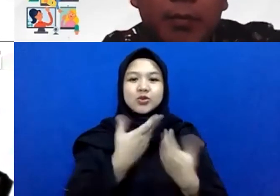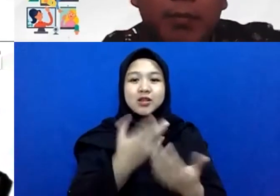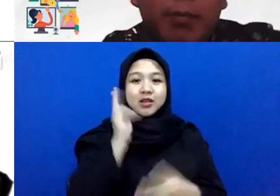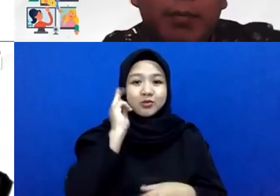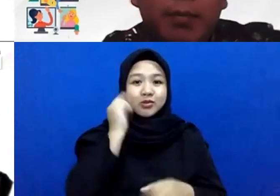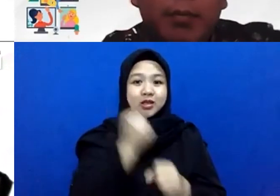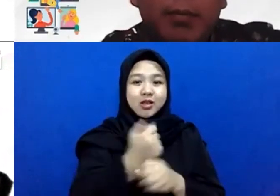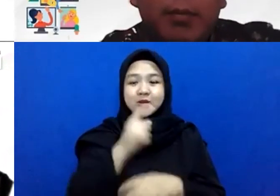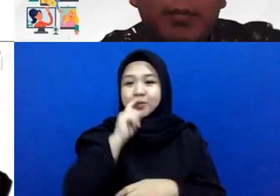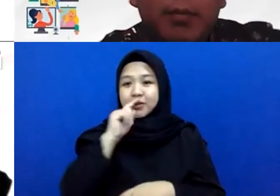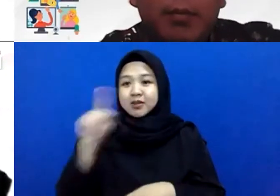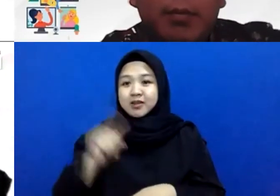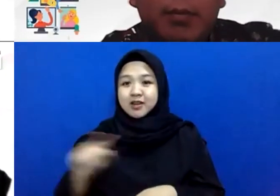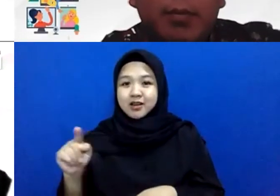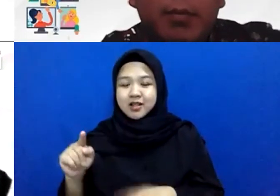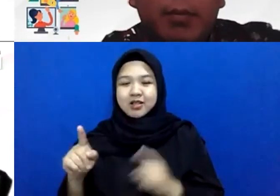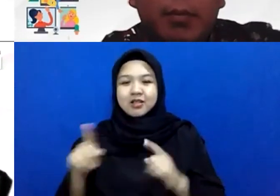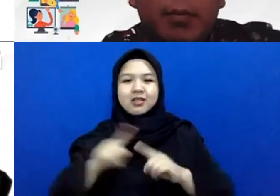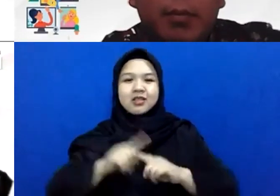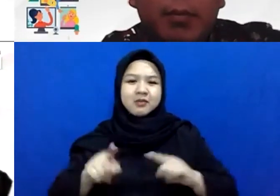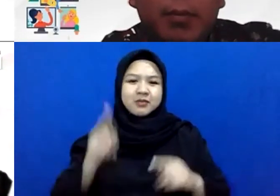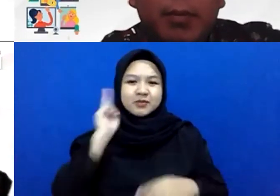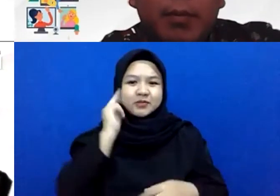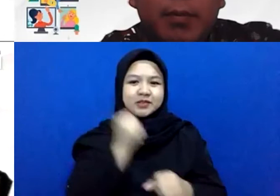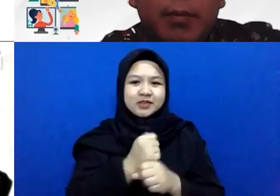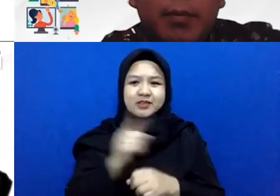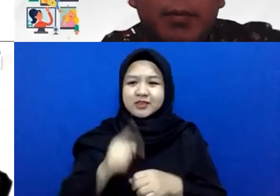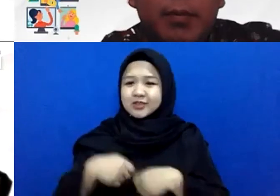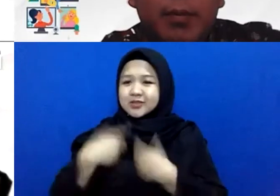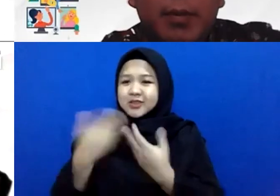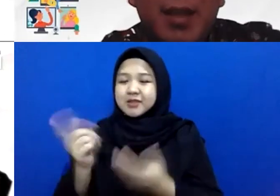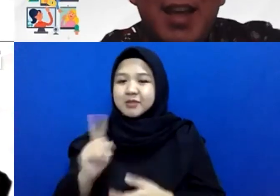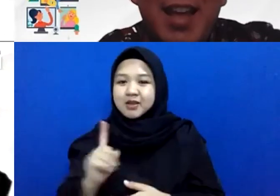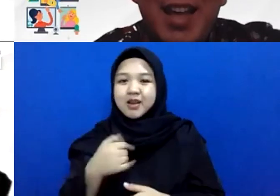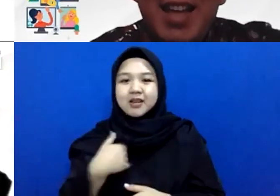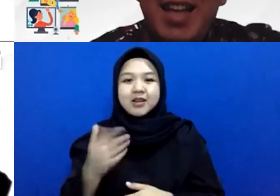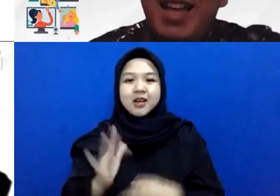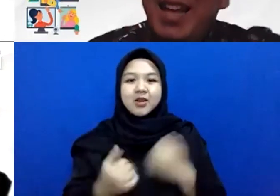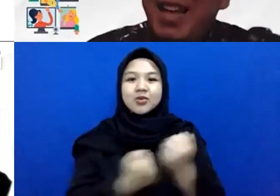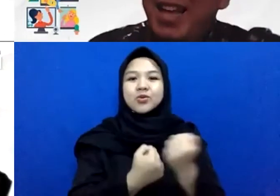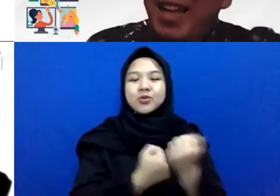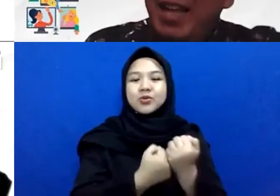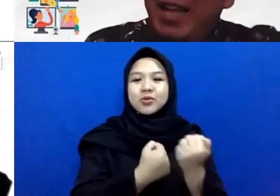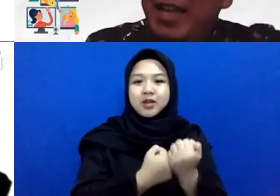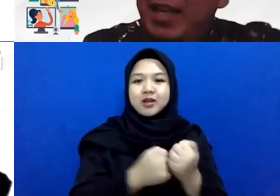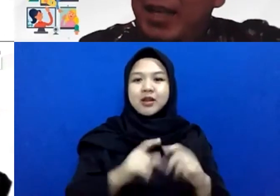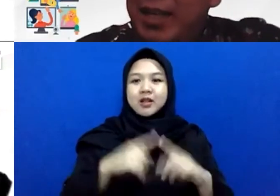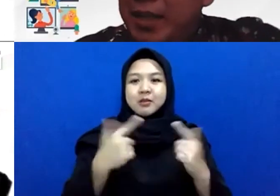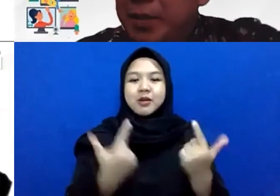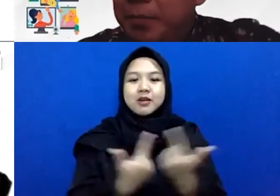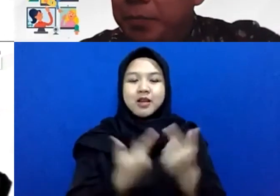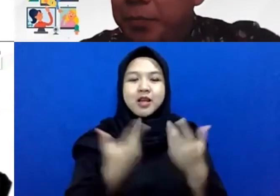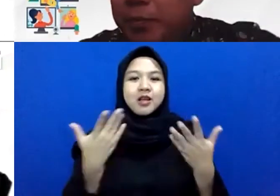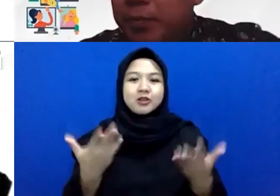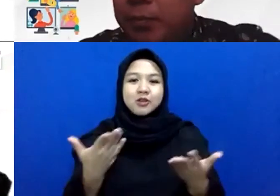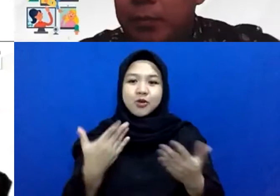Pak Zainal, tapi Bu Gilang sama Pak Zainal kemana nih? Ada nggak dukungan-dukungan yang diberikan oleh lembaga ataupun mungkin